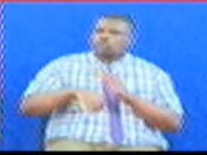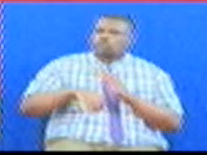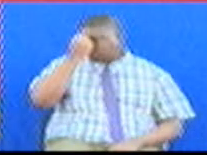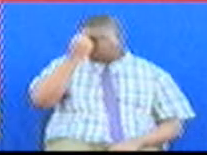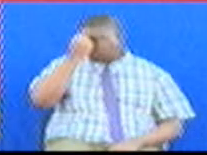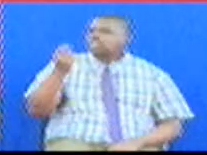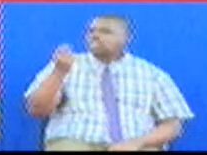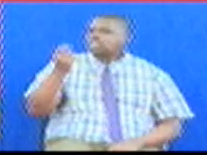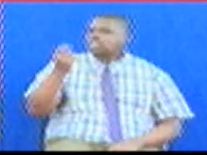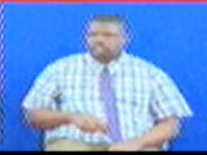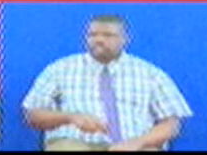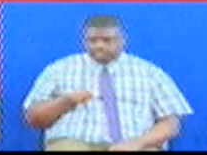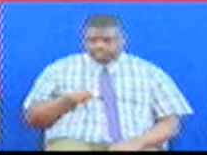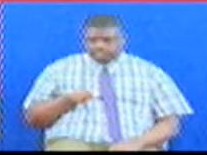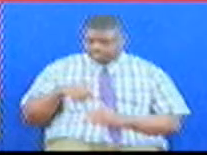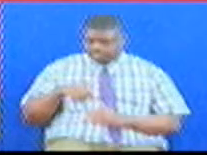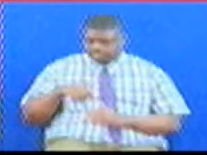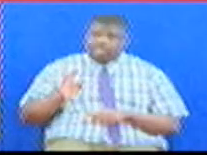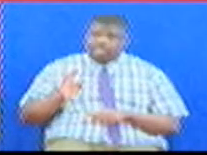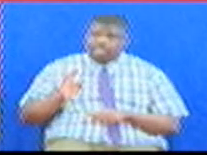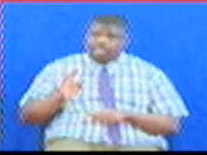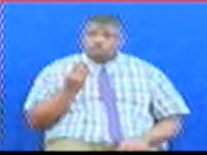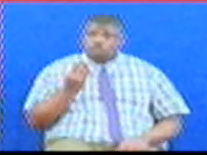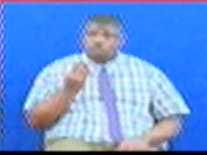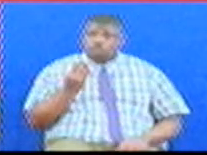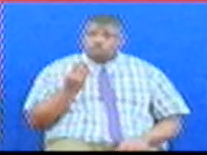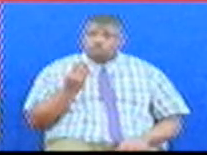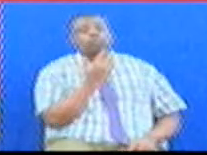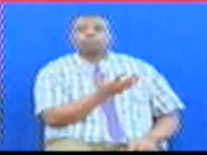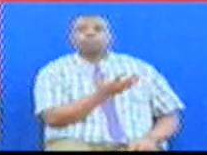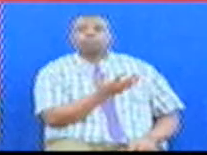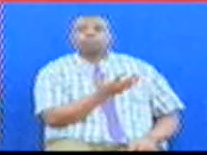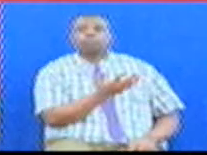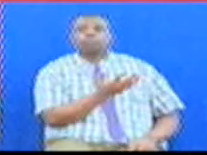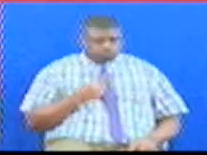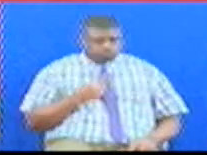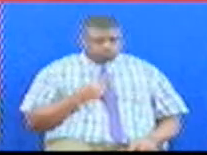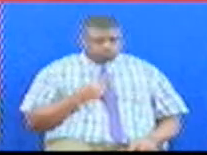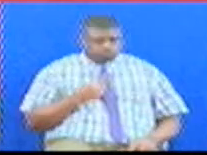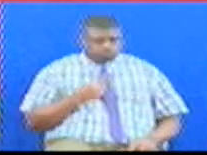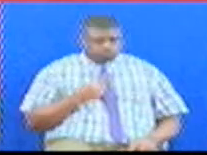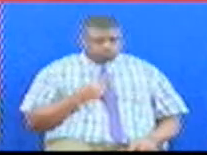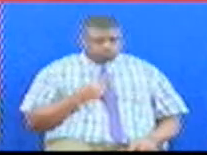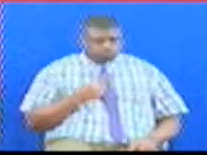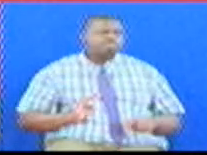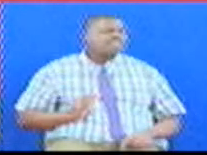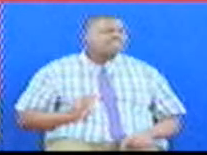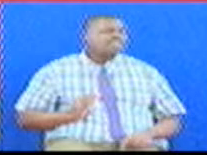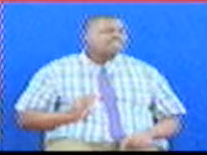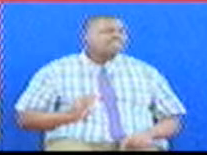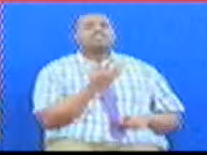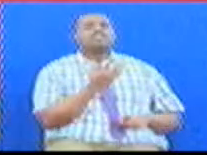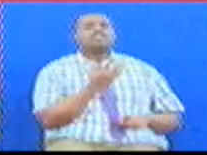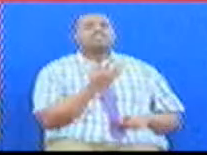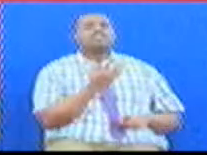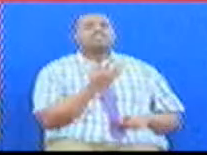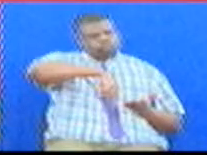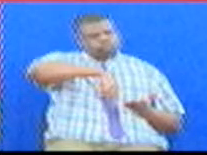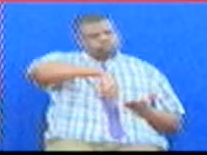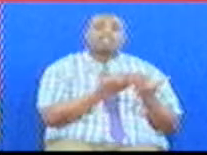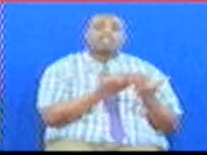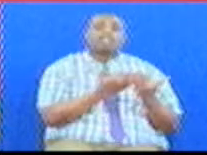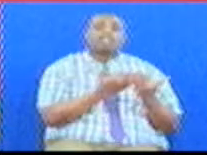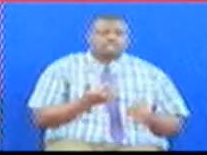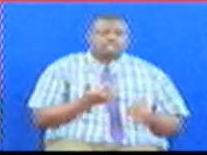Ukithaminisha ni shilingi zaidi ya bilioni 500. Ukipiga hesabu bilioni 500 ni vituo vingapi?